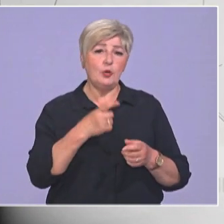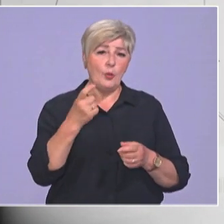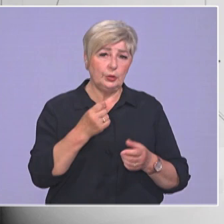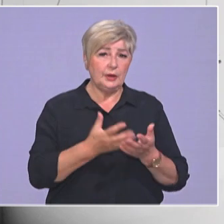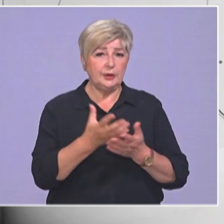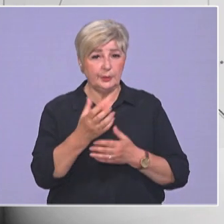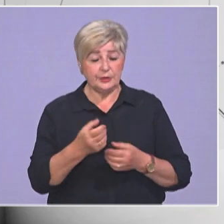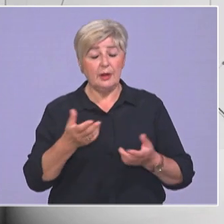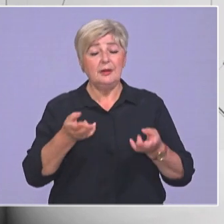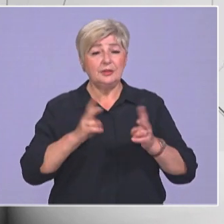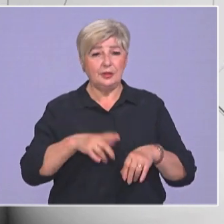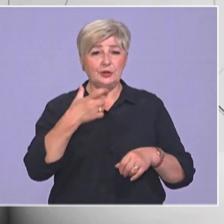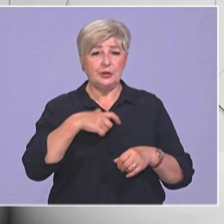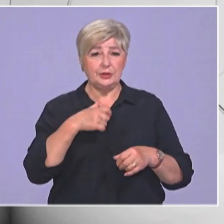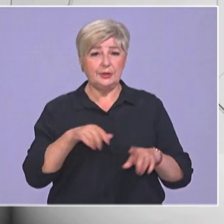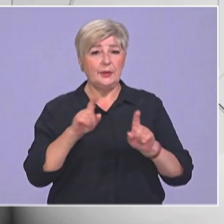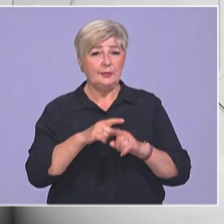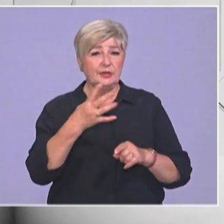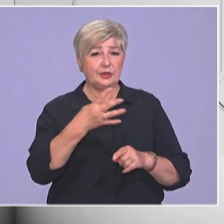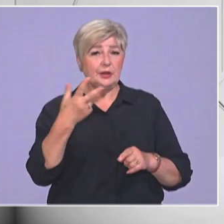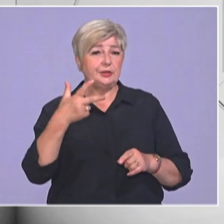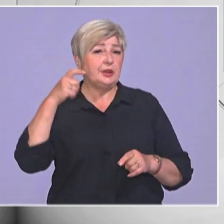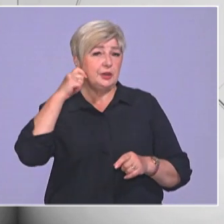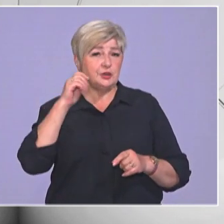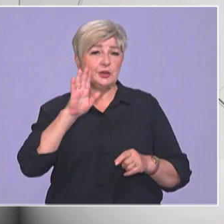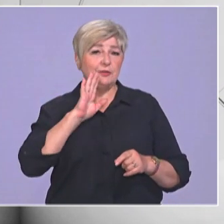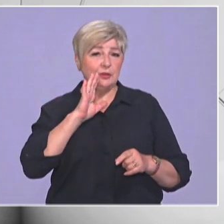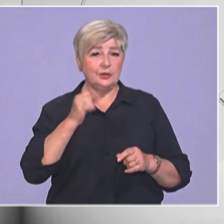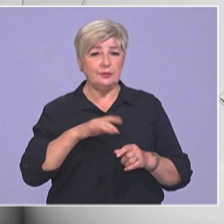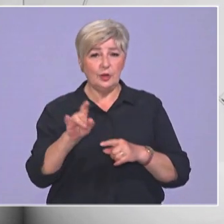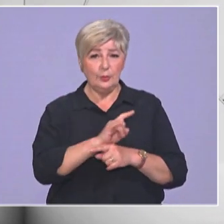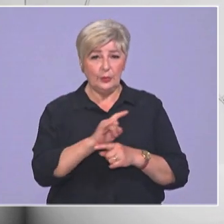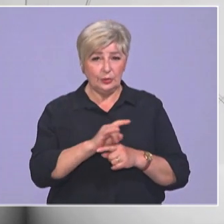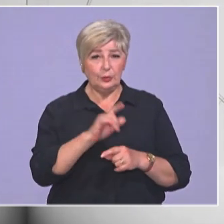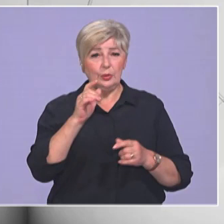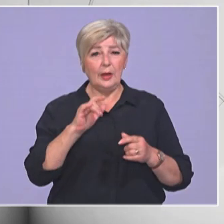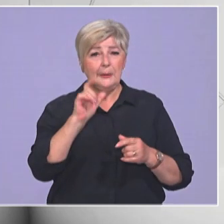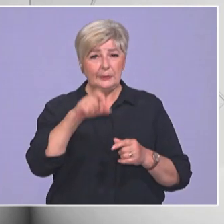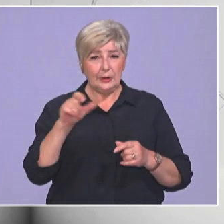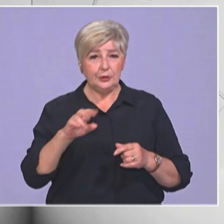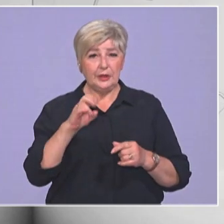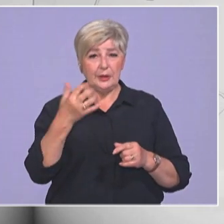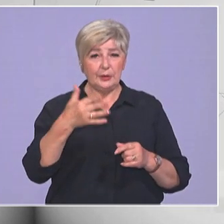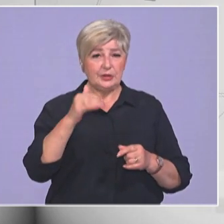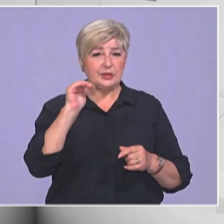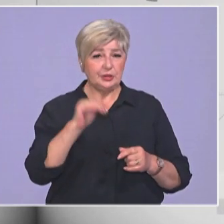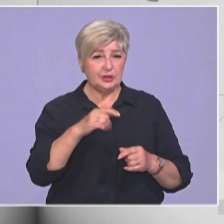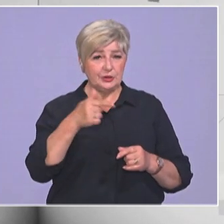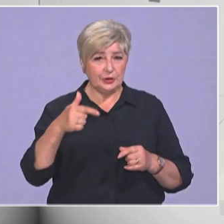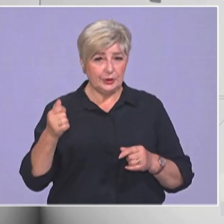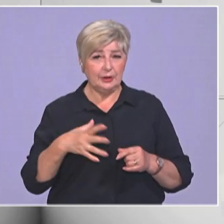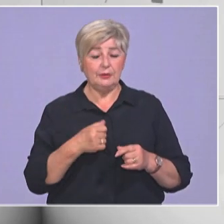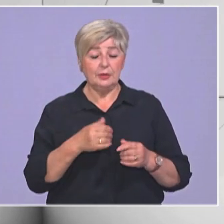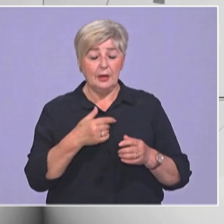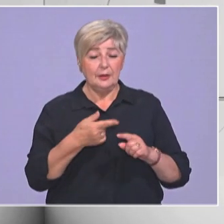спосіб 43-річна фігурантка ошукала громадян на майже 50 тисяч гривень. Злочинна діяльність підозрюваної тривала майже